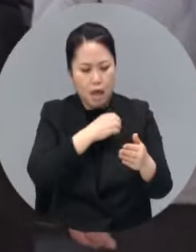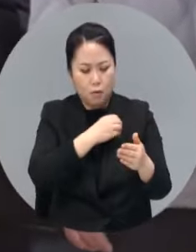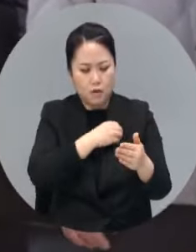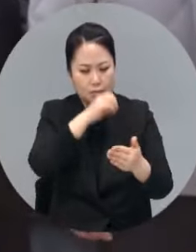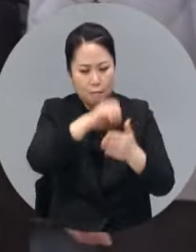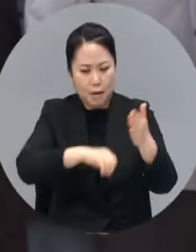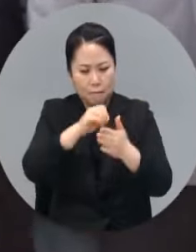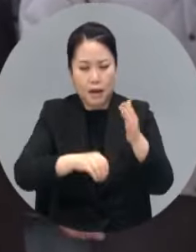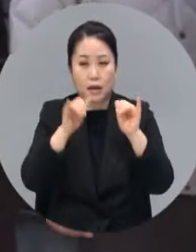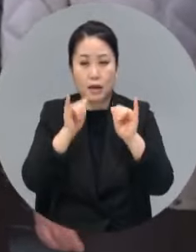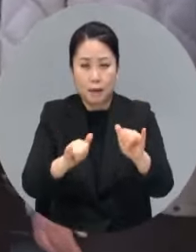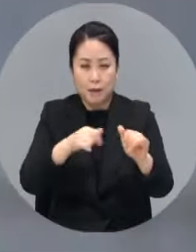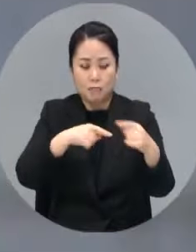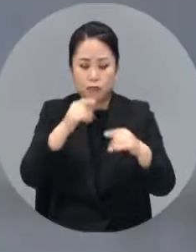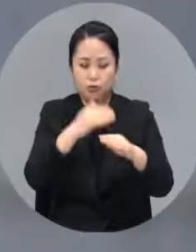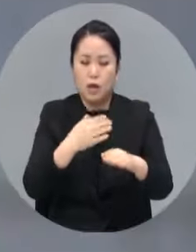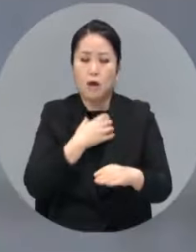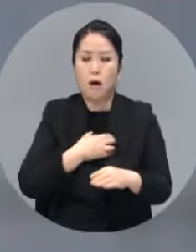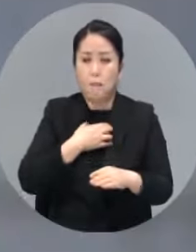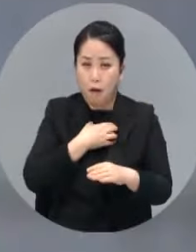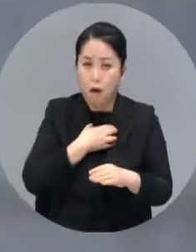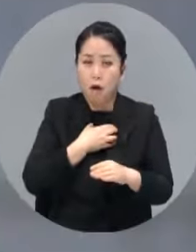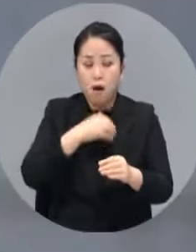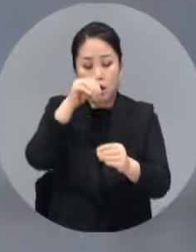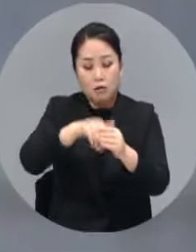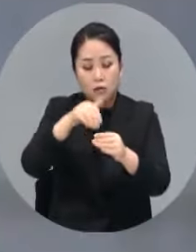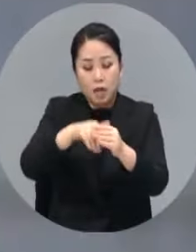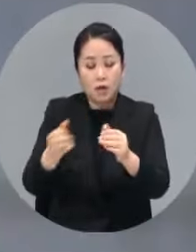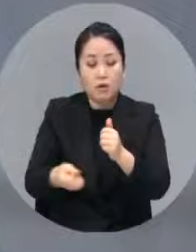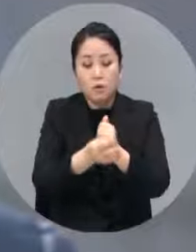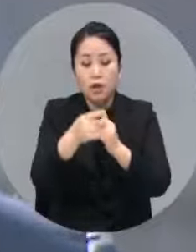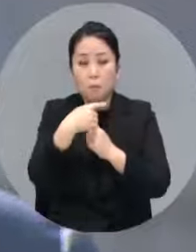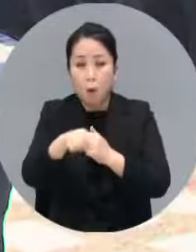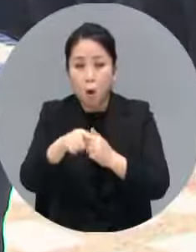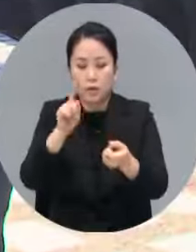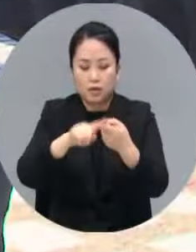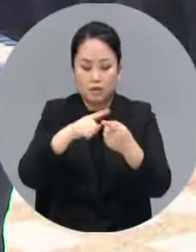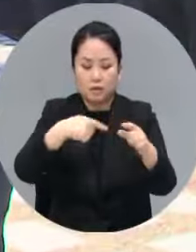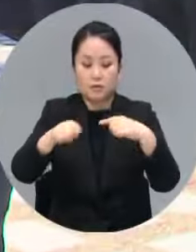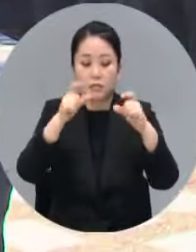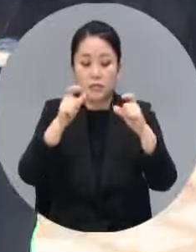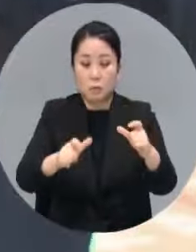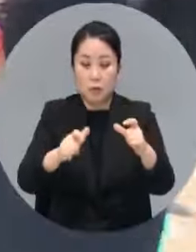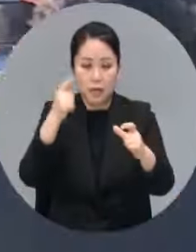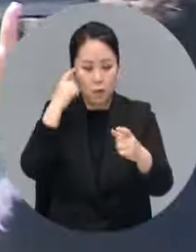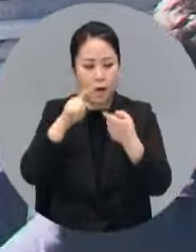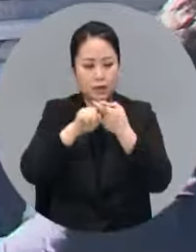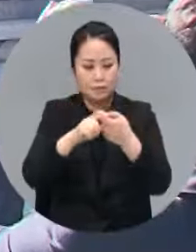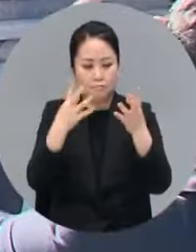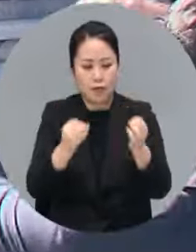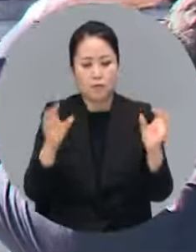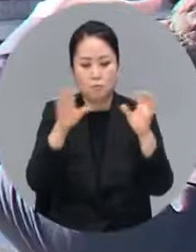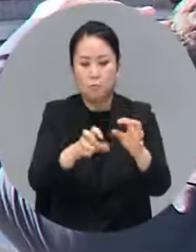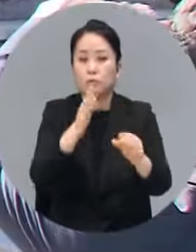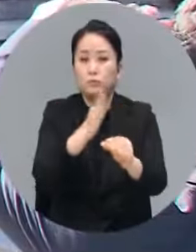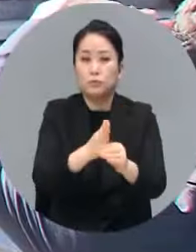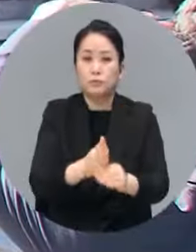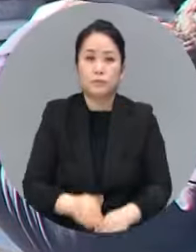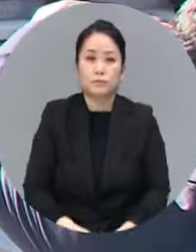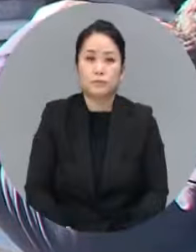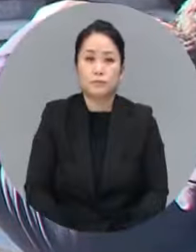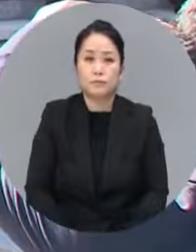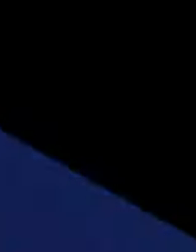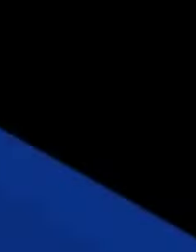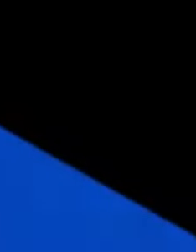창당이 총선 판도에 어떤 영향을 줄지 지역 정치권의 관심이 모아지고 있습니다. MBC 뉴스 김윤아입니다.